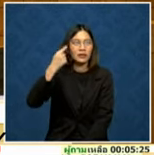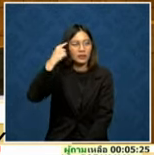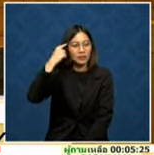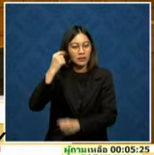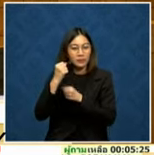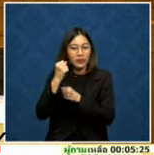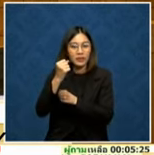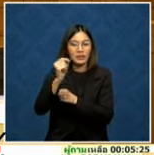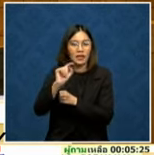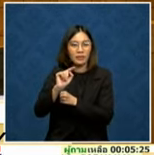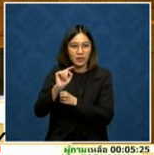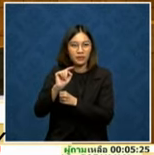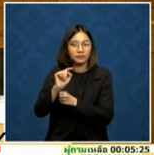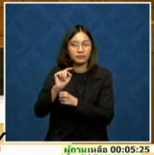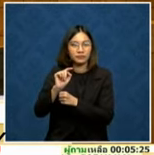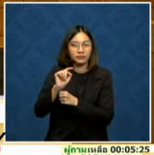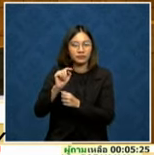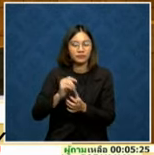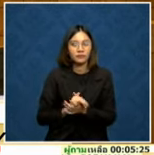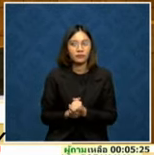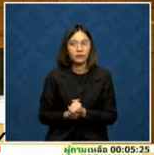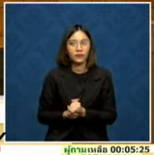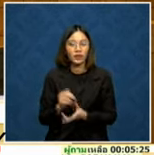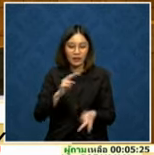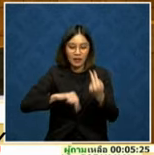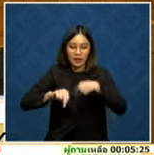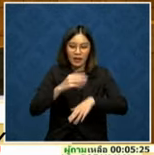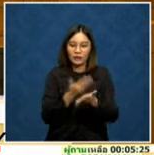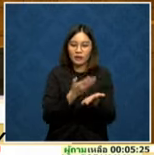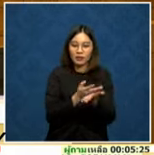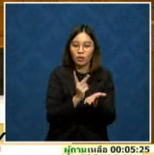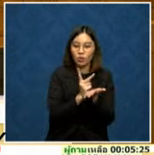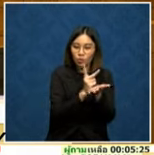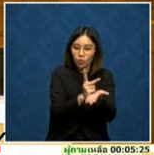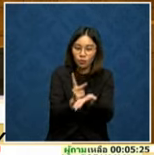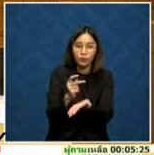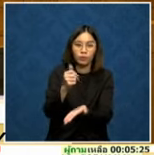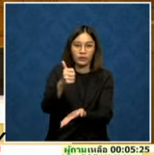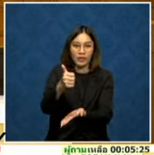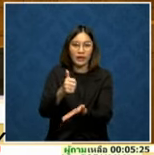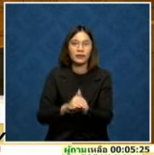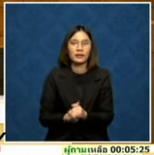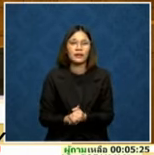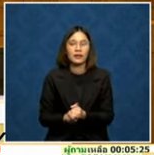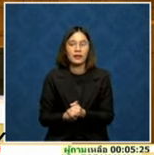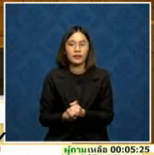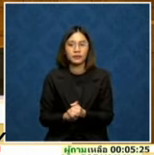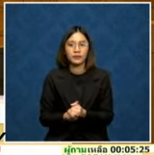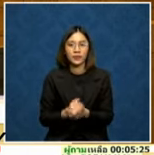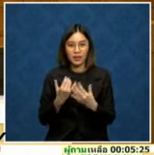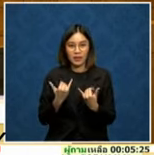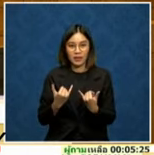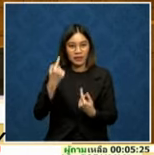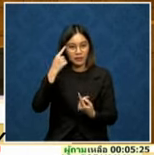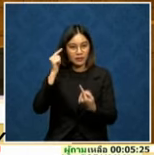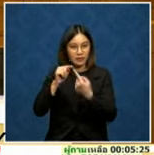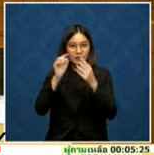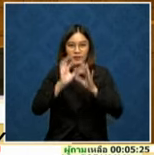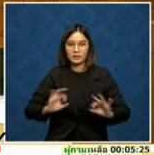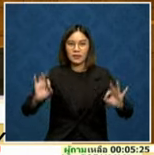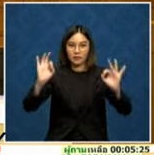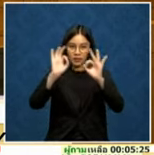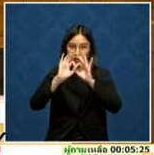ามทจะที่จะหาแงทุนมาให้เขาด้วยนะครับเพรฉั้นก็เป็เรองที่เราก็ยให้คามสำคัญ